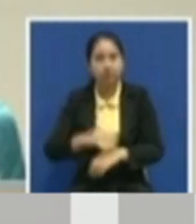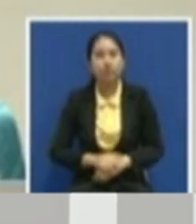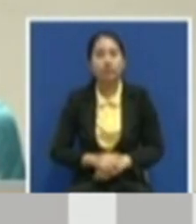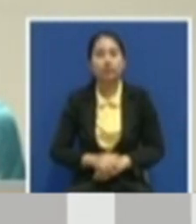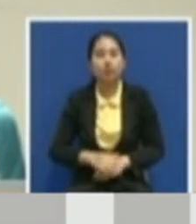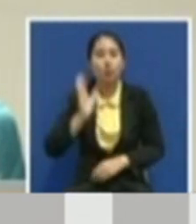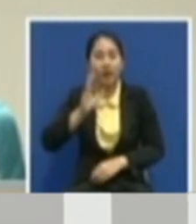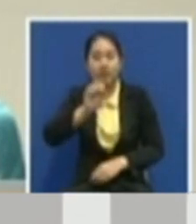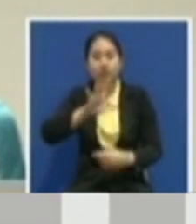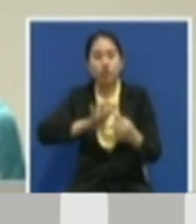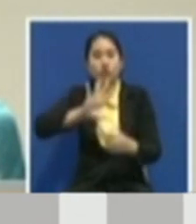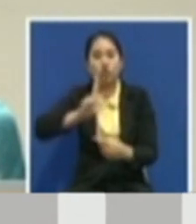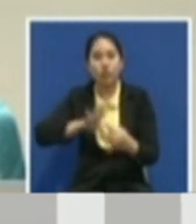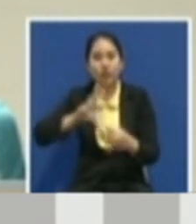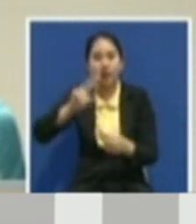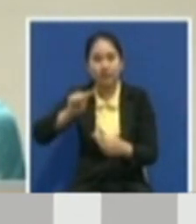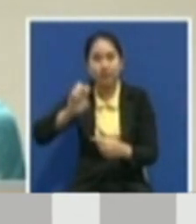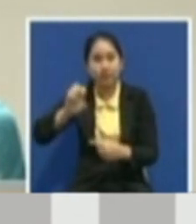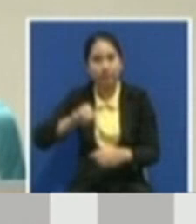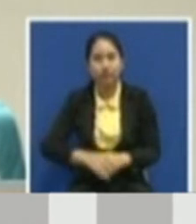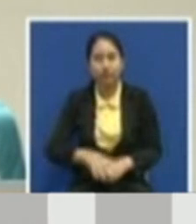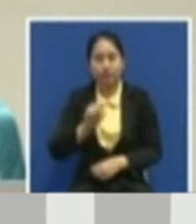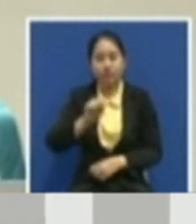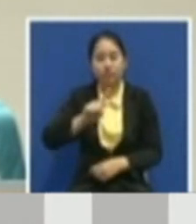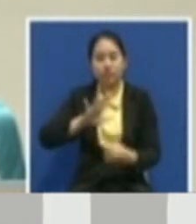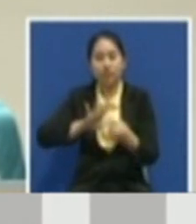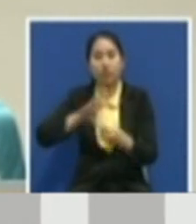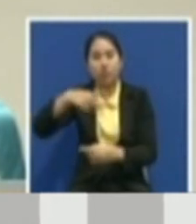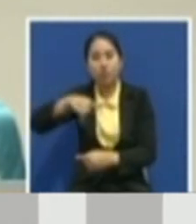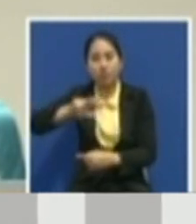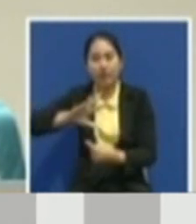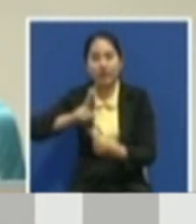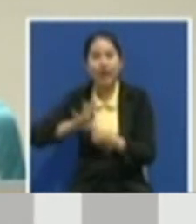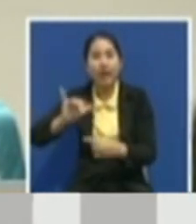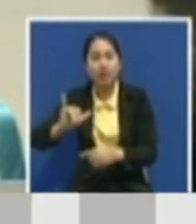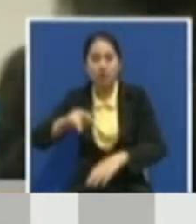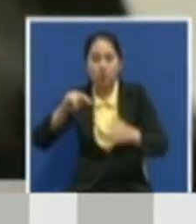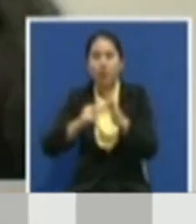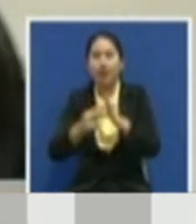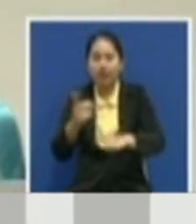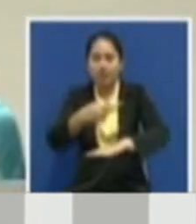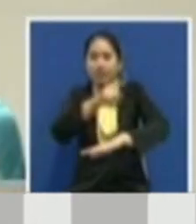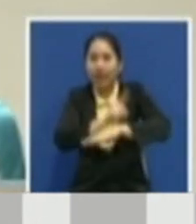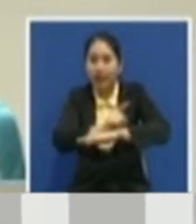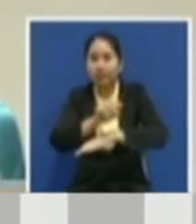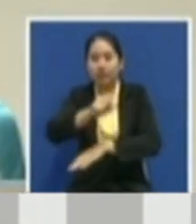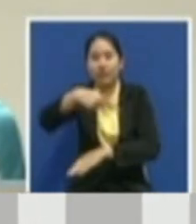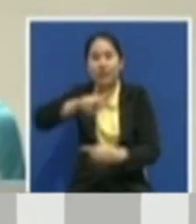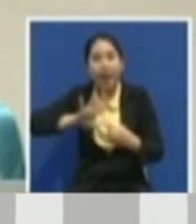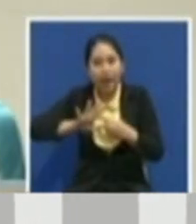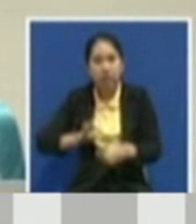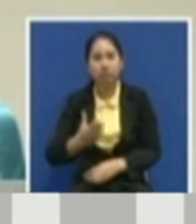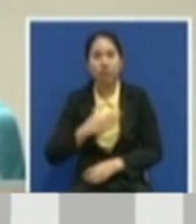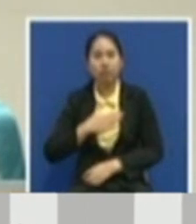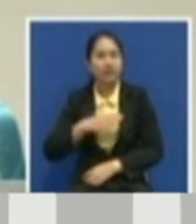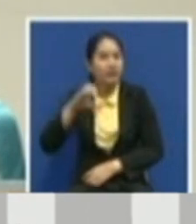ภชัยโพสุซึ่งท่านนั้นเป็นประมุขของนิติบัญญัตินะครับและที่สำคัญครับผมเ